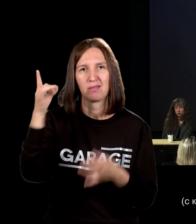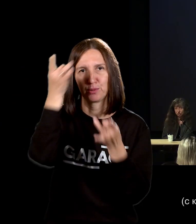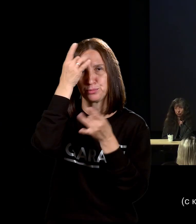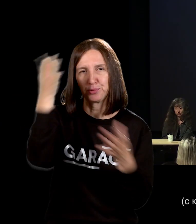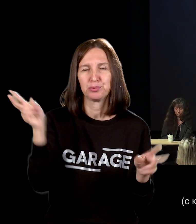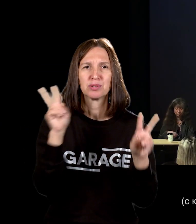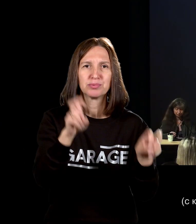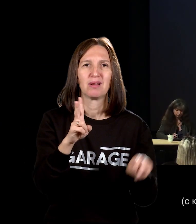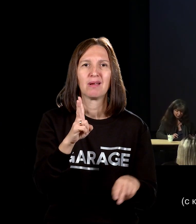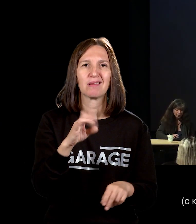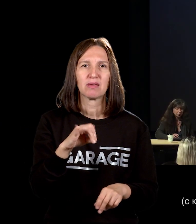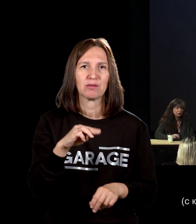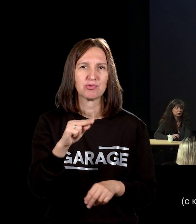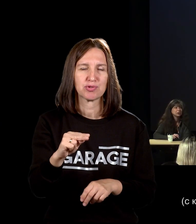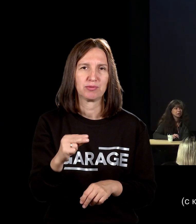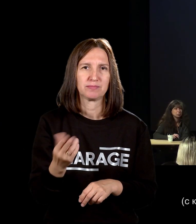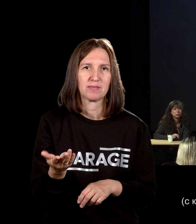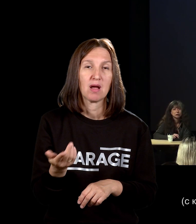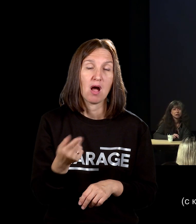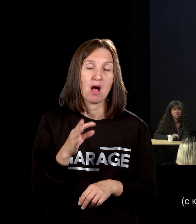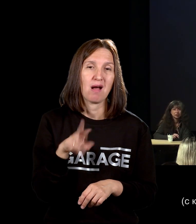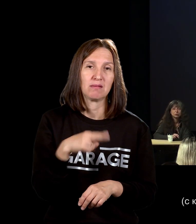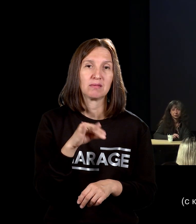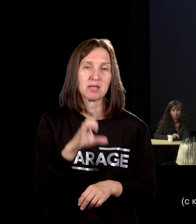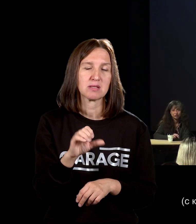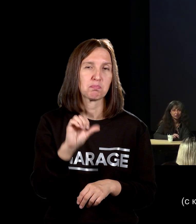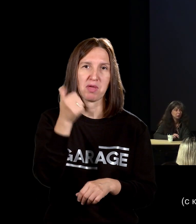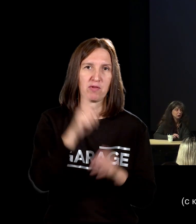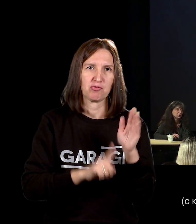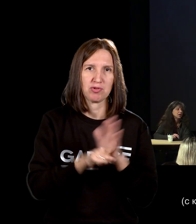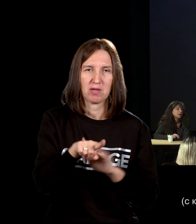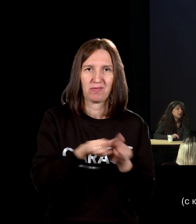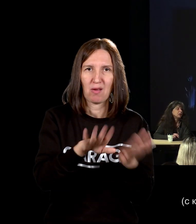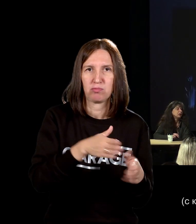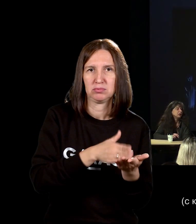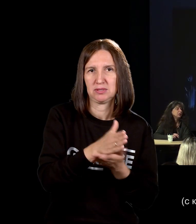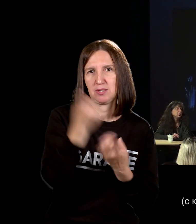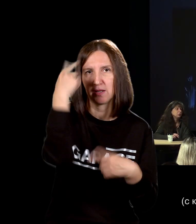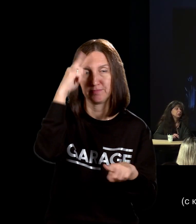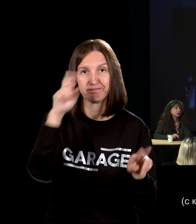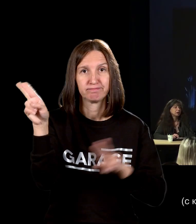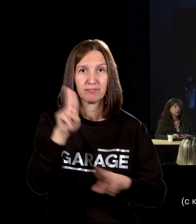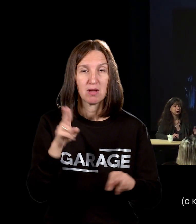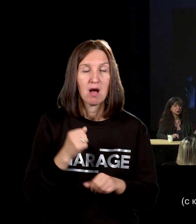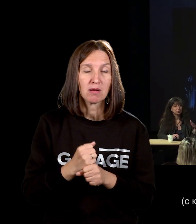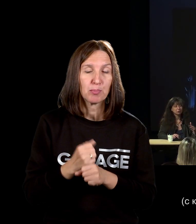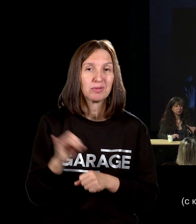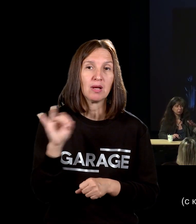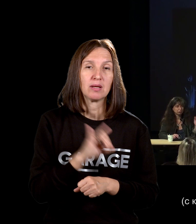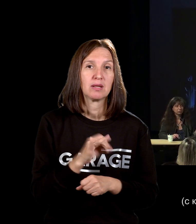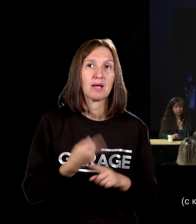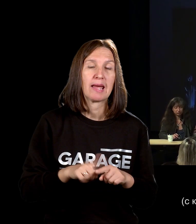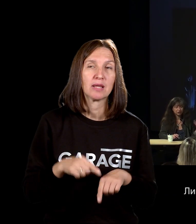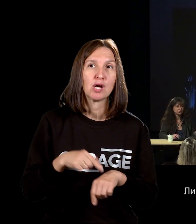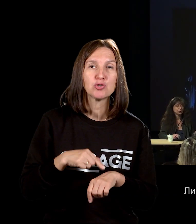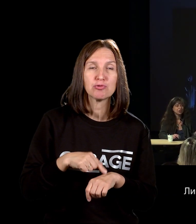культура, кич, с которым Отто Дикс работает, и один из первых начинает работать. И это ощущение как бы